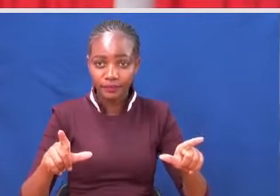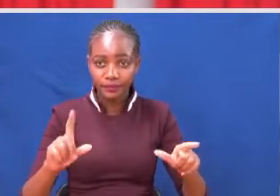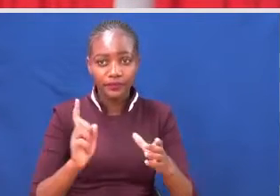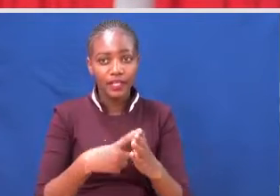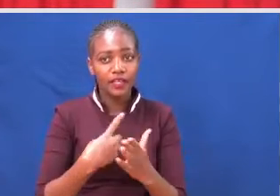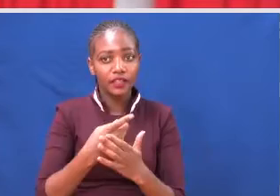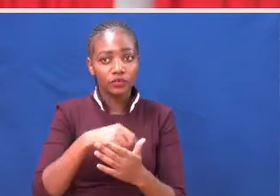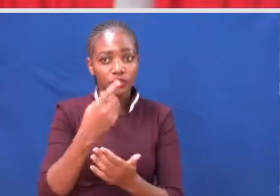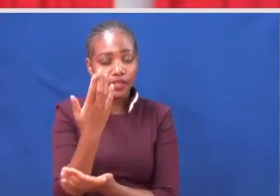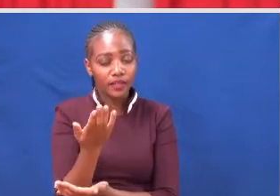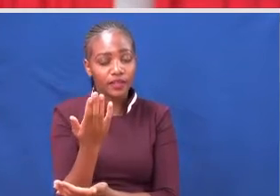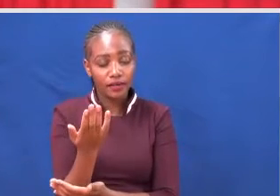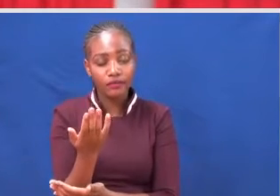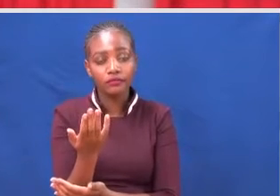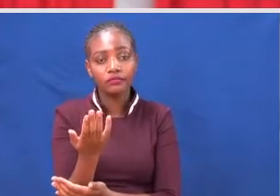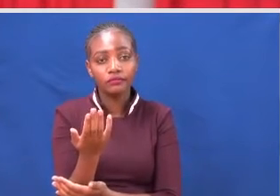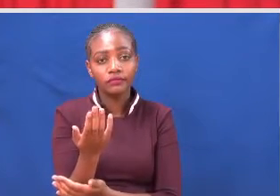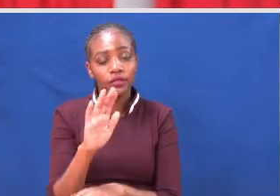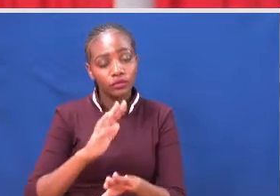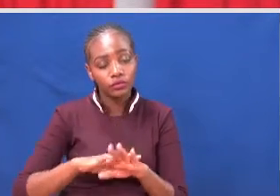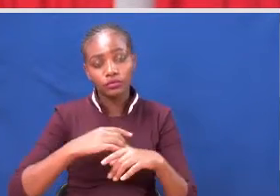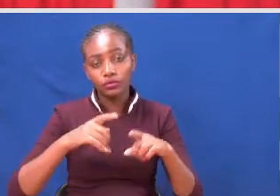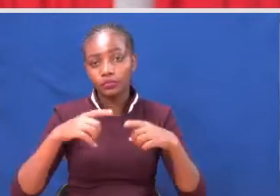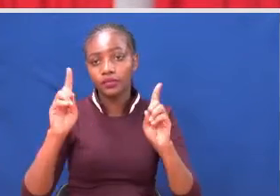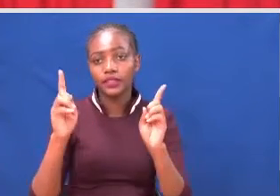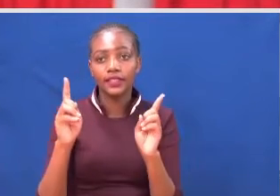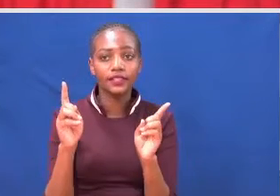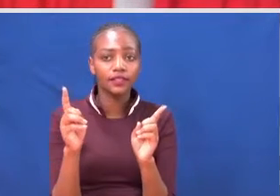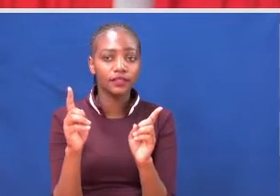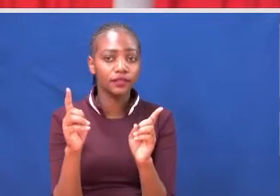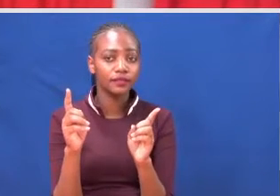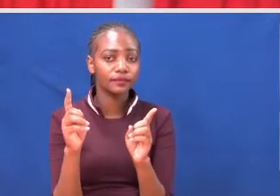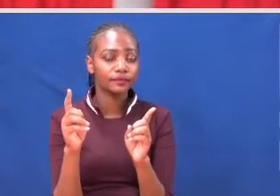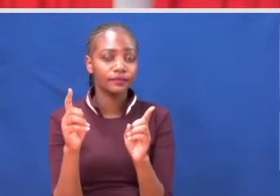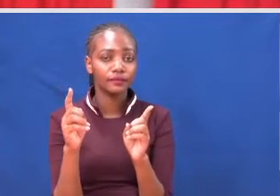tumefika pahali ambapo tumefika, ambapo